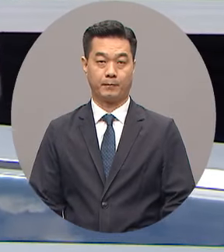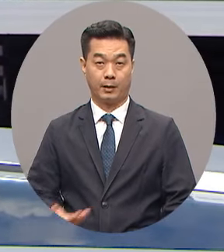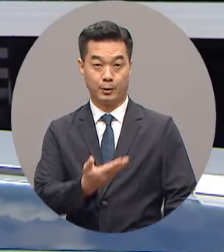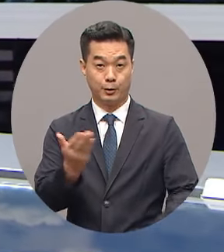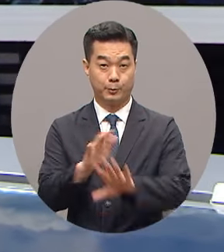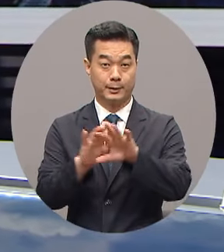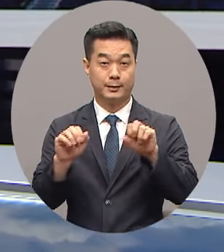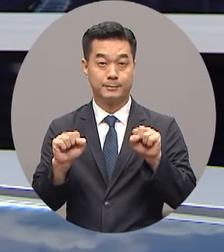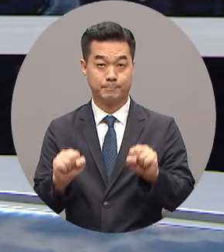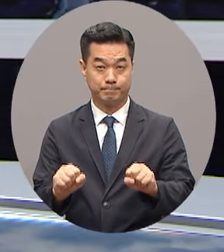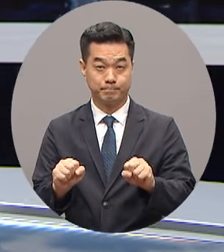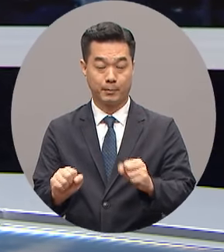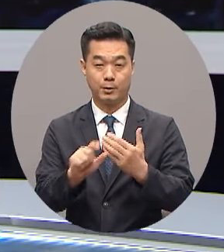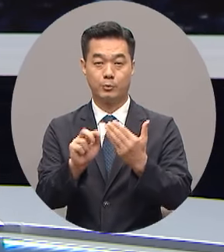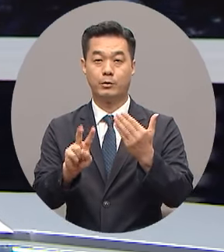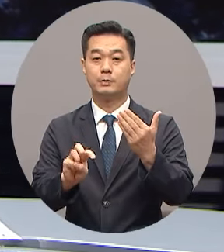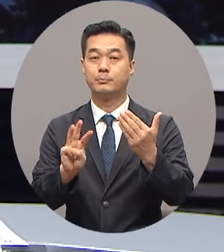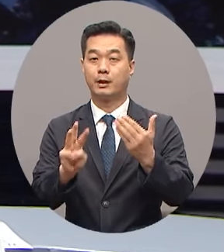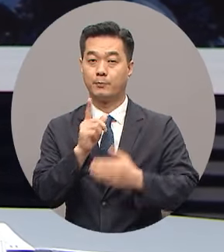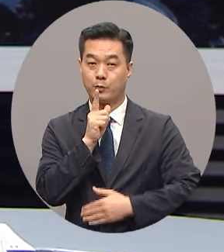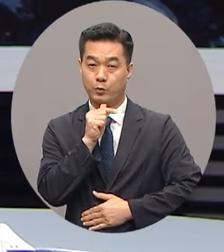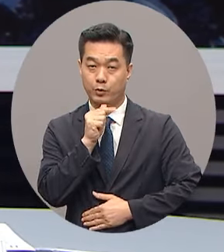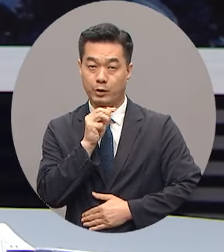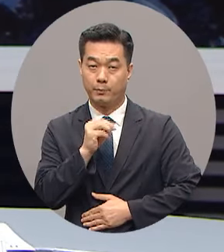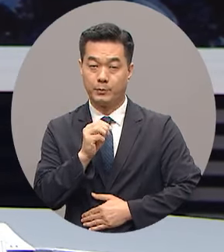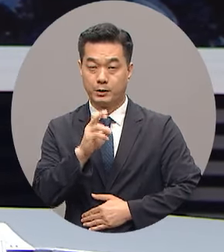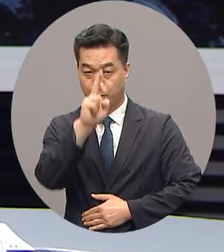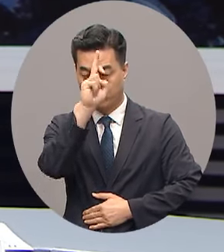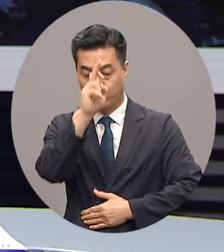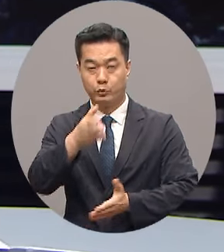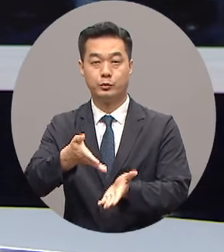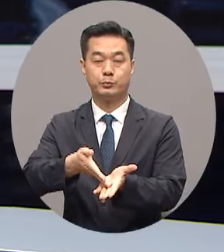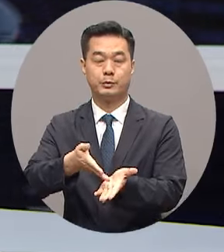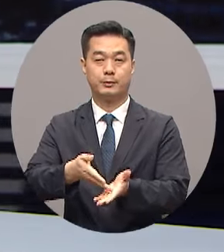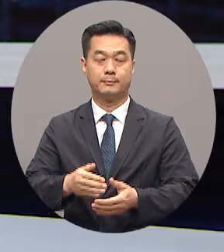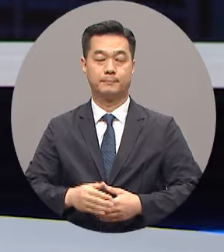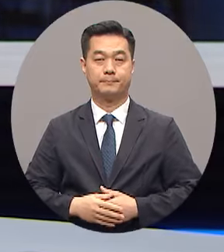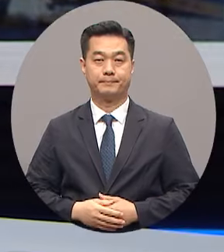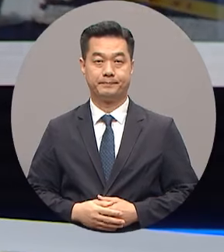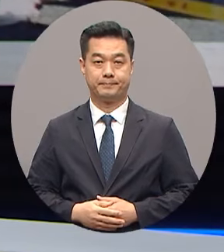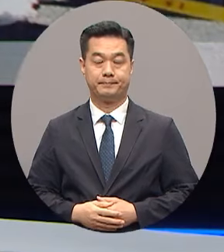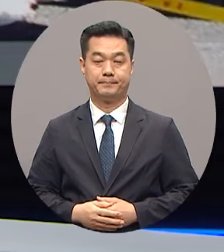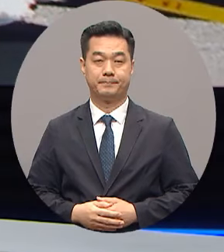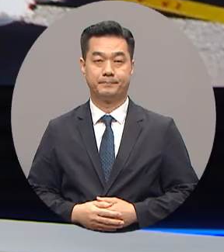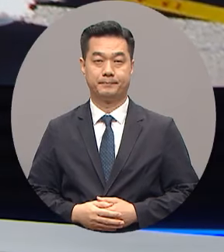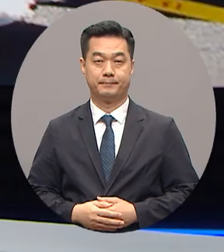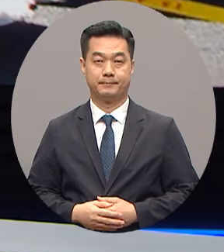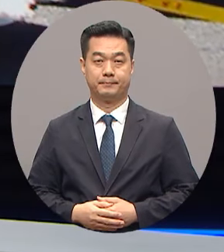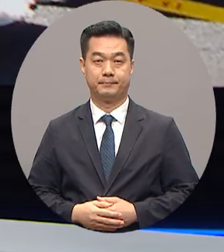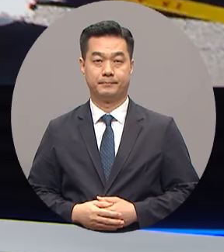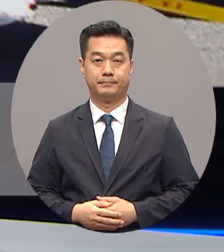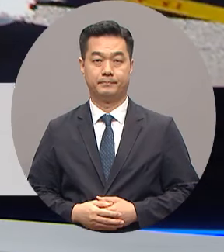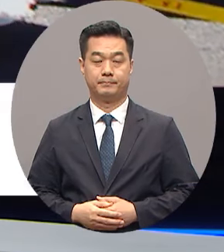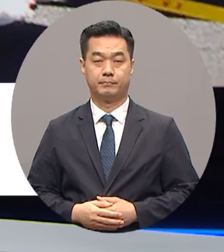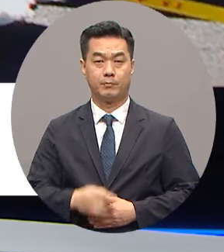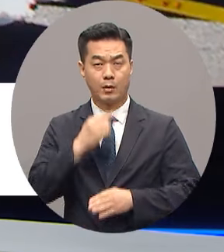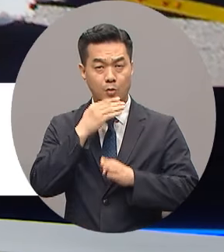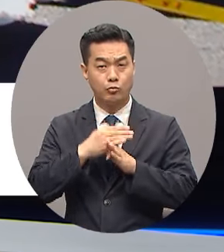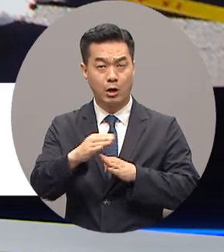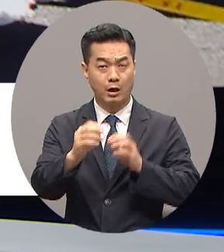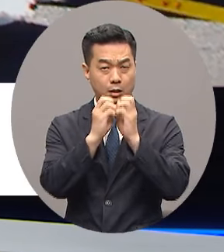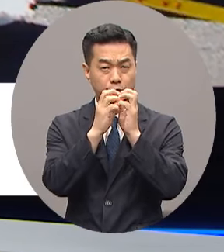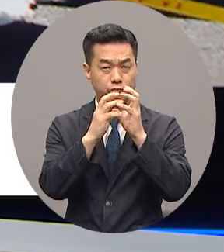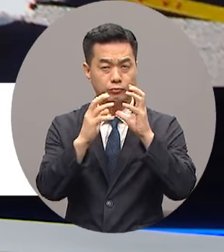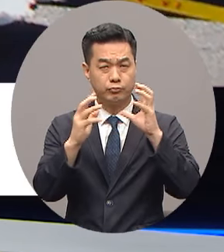여러분 안녕하십니까 9월 23일 월요일 MBC 정우 뉴스입니다 북한이 띄운 쓰레기